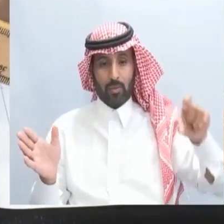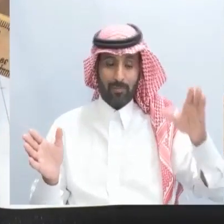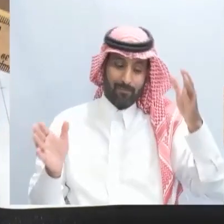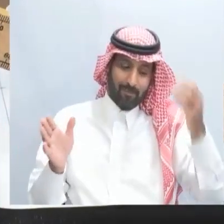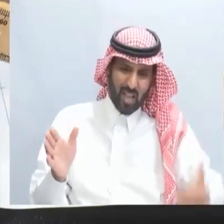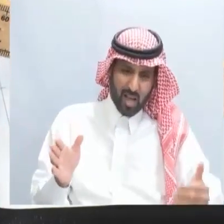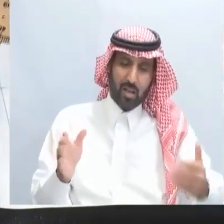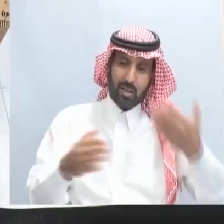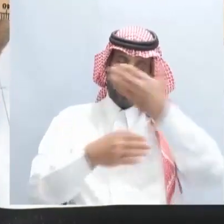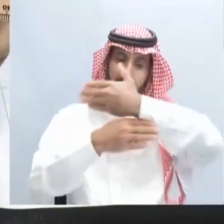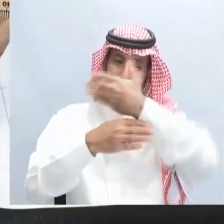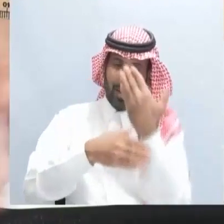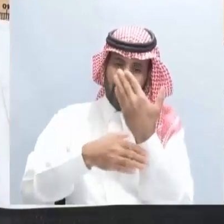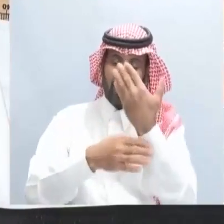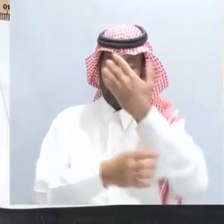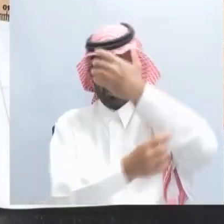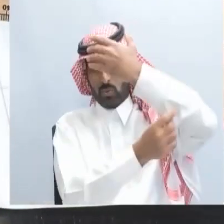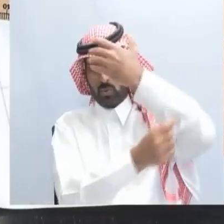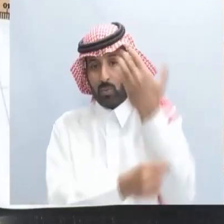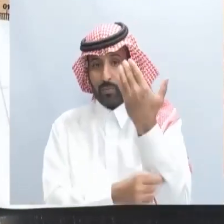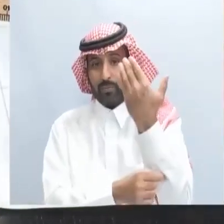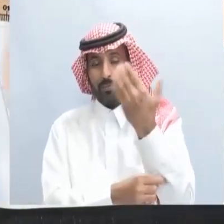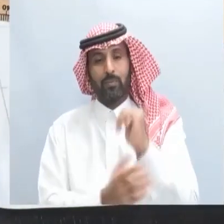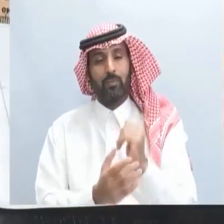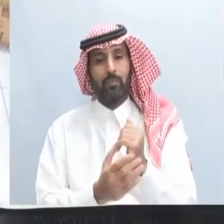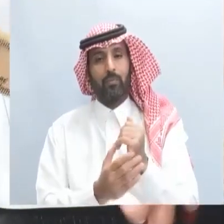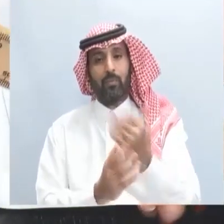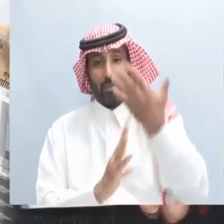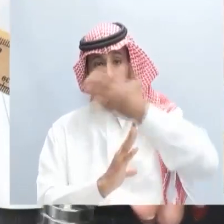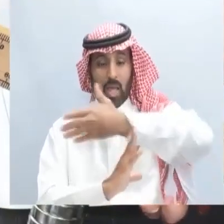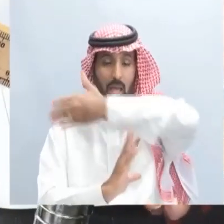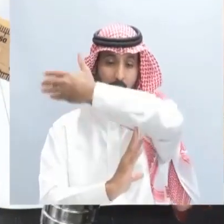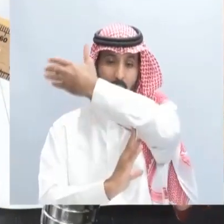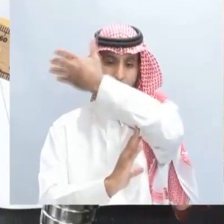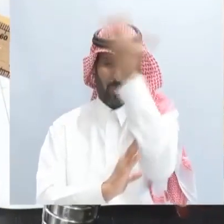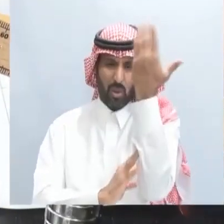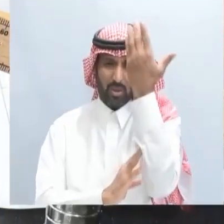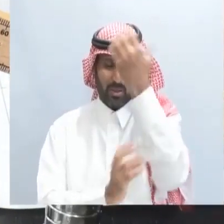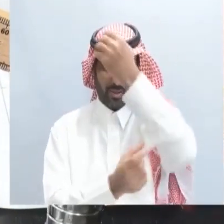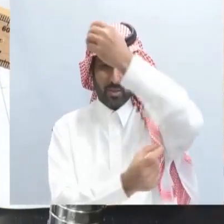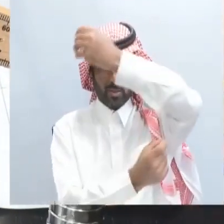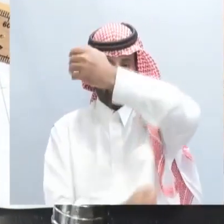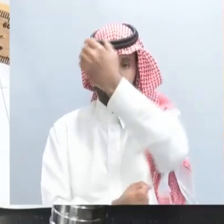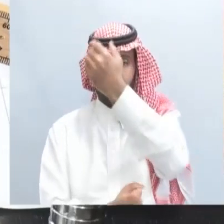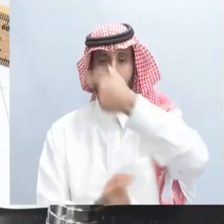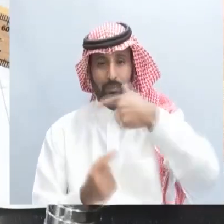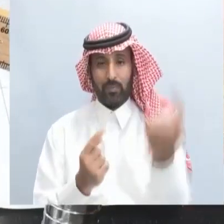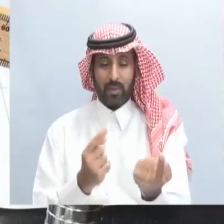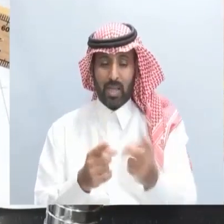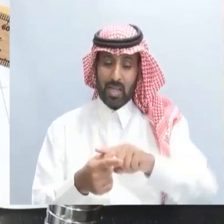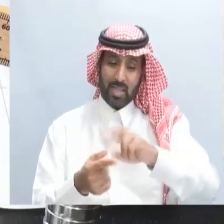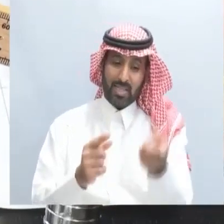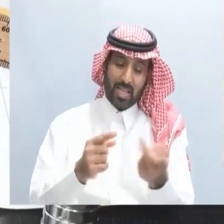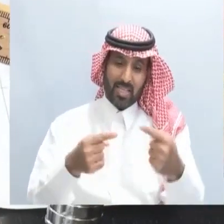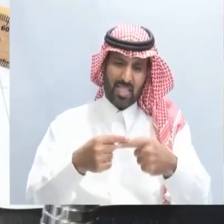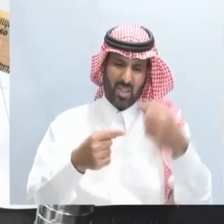الجانب ماذا يحصل لها ها لاحظ ماذا يحصل لها ستقوم بالحركه بالاتجاه